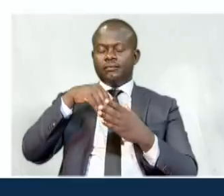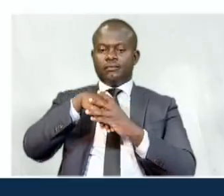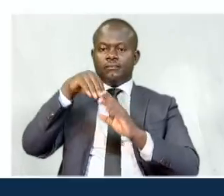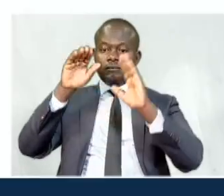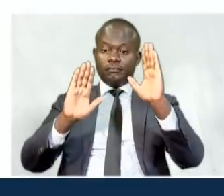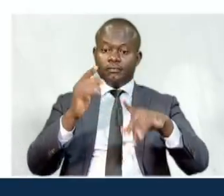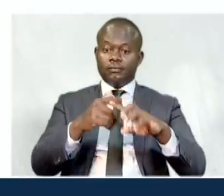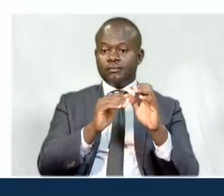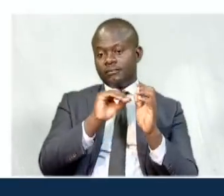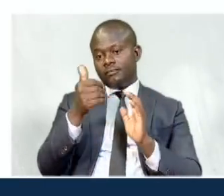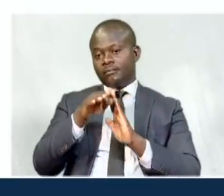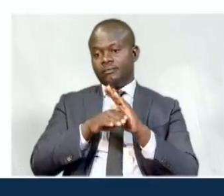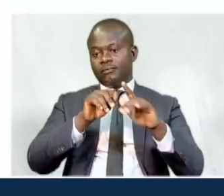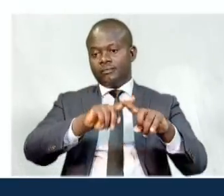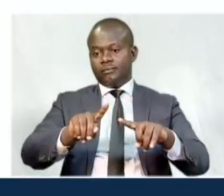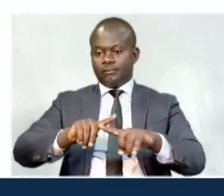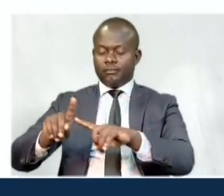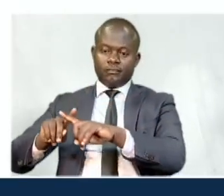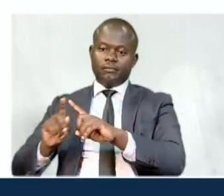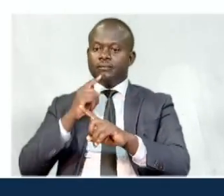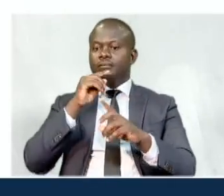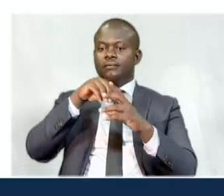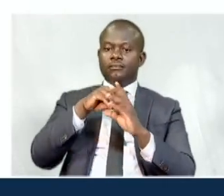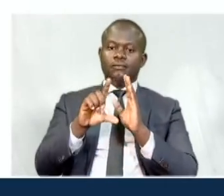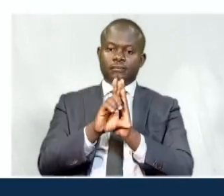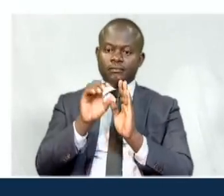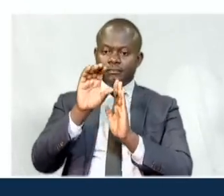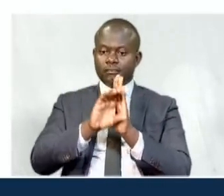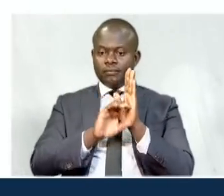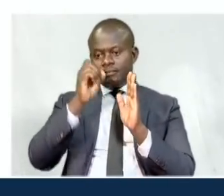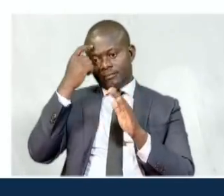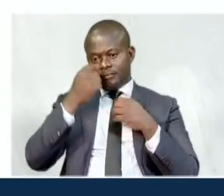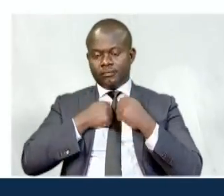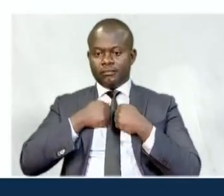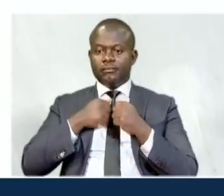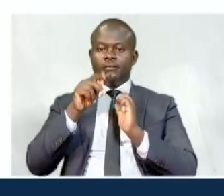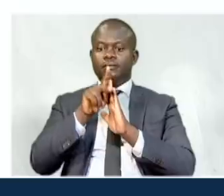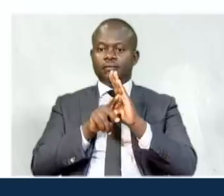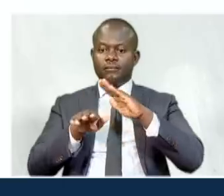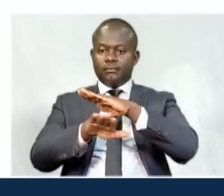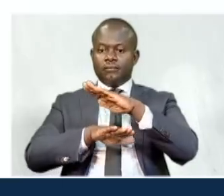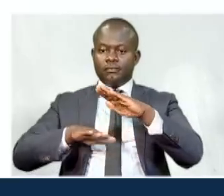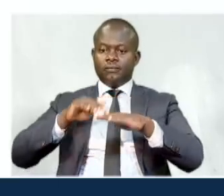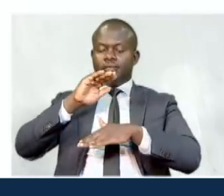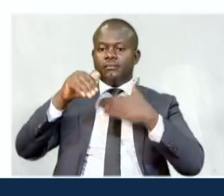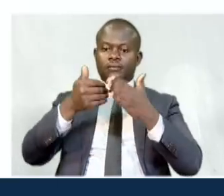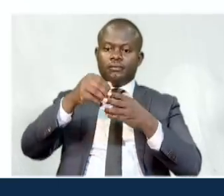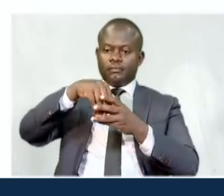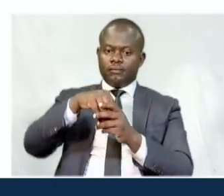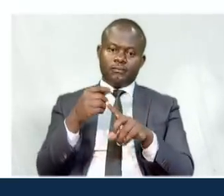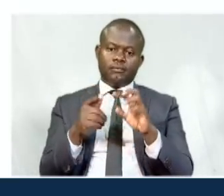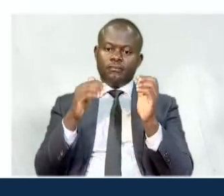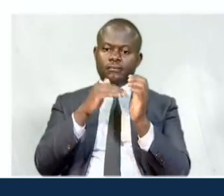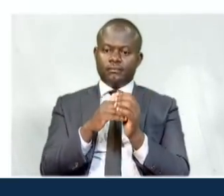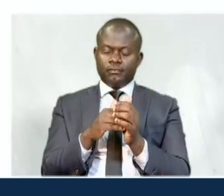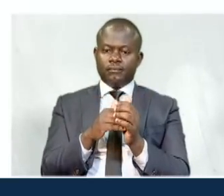ariko n'izindi gahunda haba muri mu itegeko nshinga rya Repubulika y'u Rwanda amahame remezo birimo kandi mu